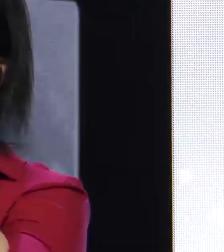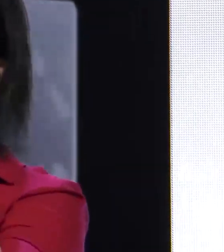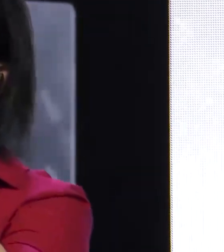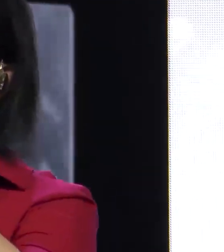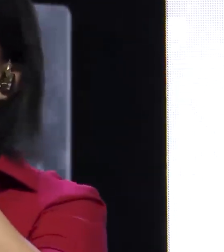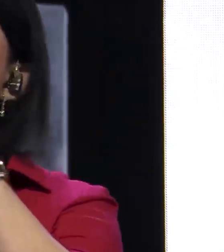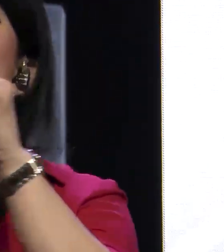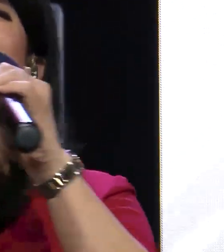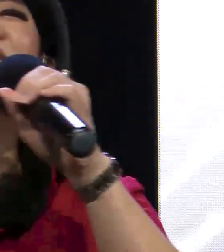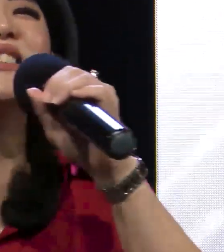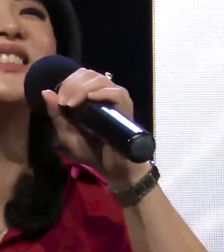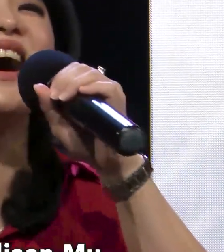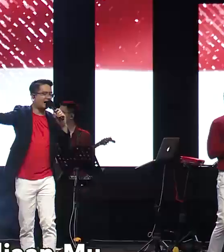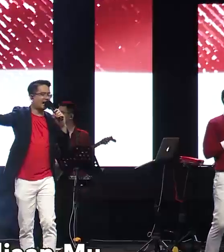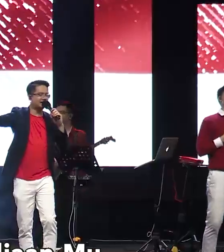Tuhan.